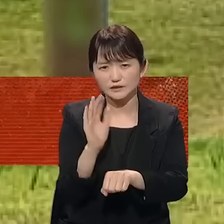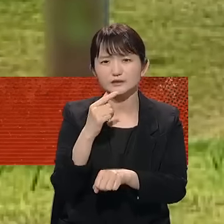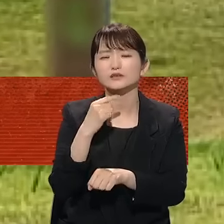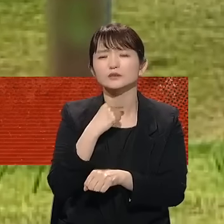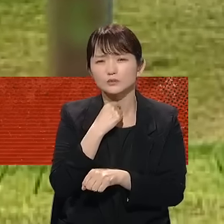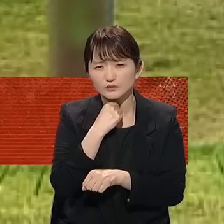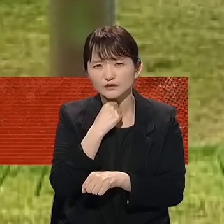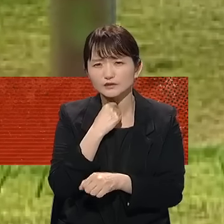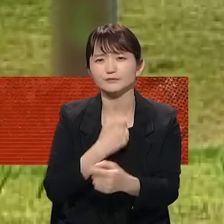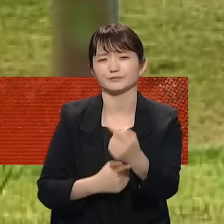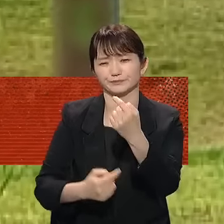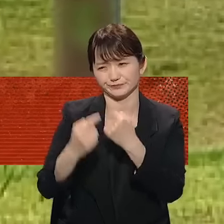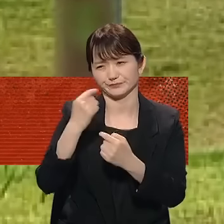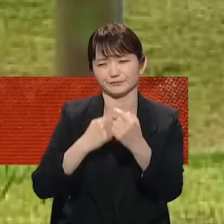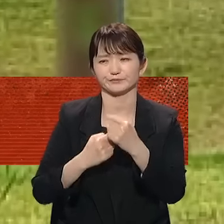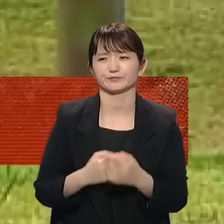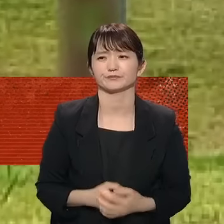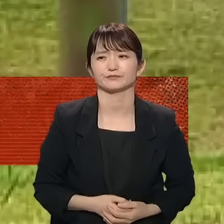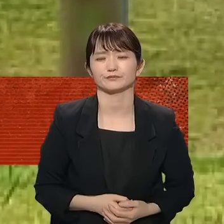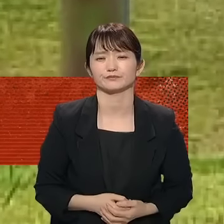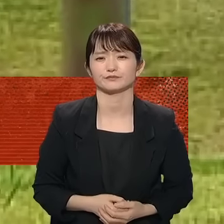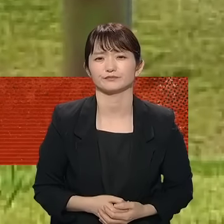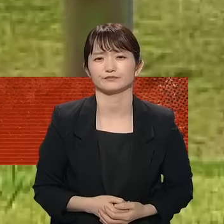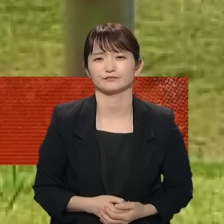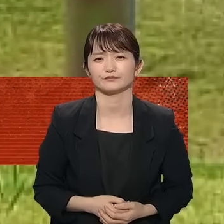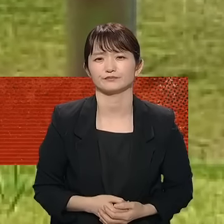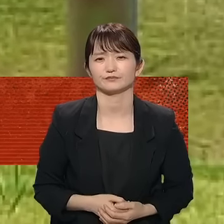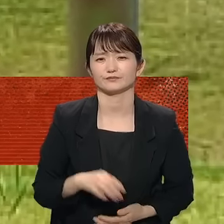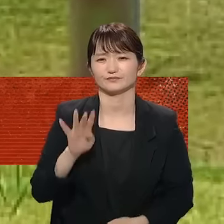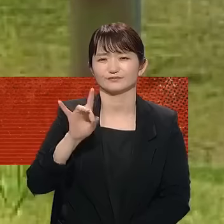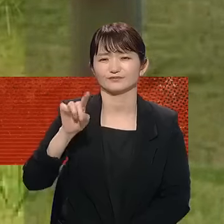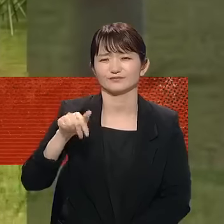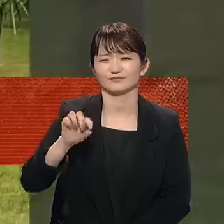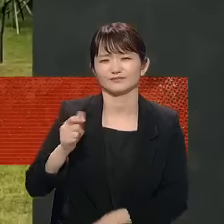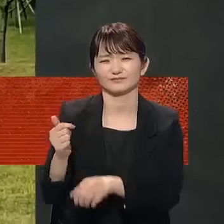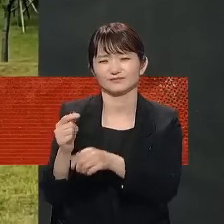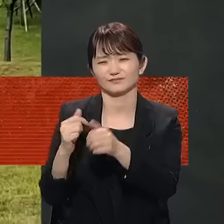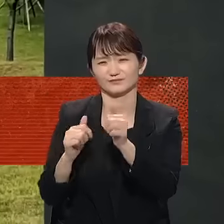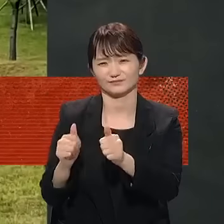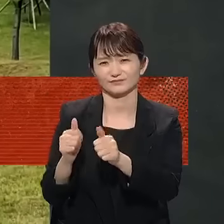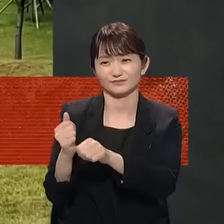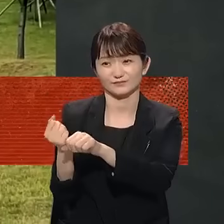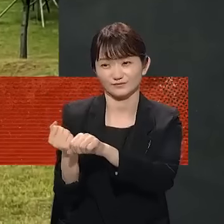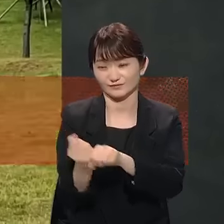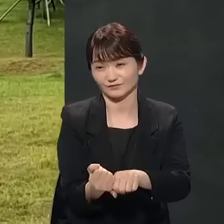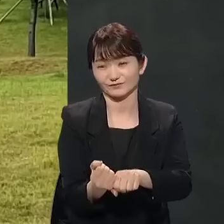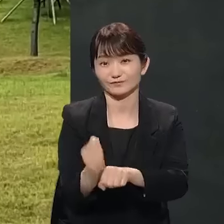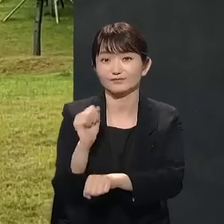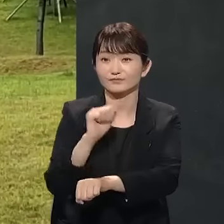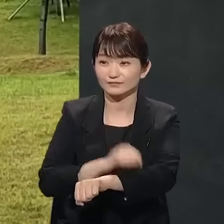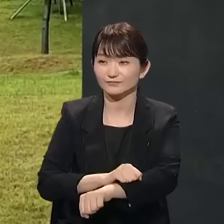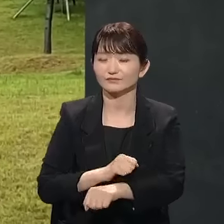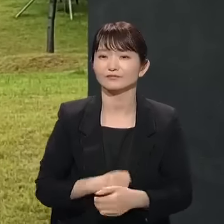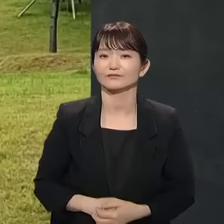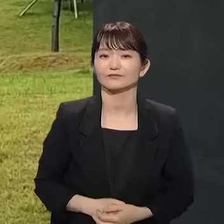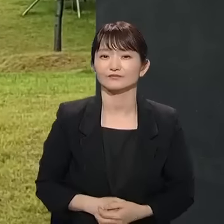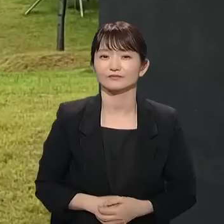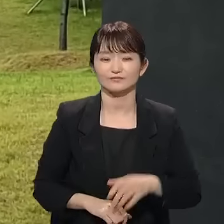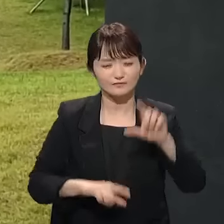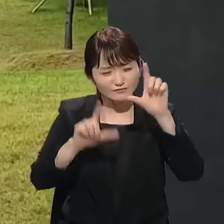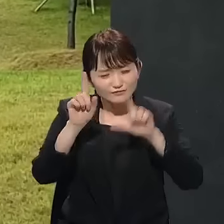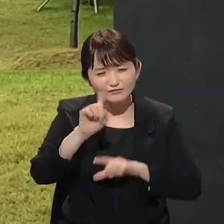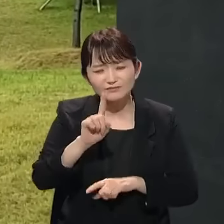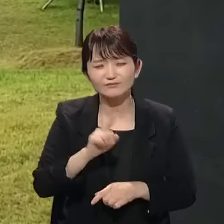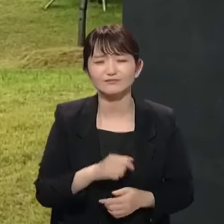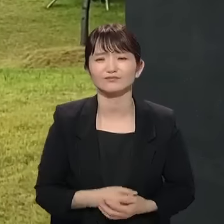제보하게 됐다고 전했습니다. 자, 또 골프하면 또 우리 백성문 변호사님이시잖아요. 저 양반 그 폼이 좀 어떻습니까? 아니